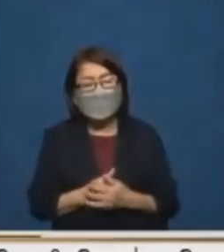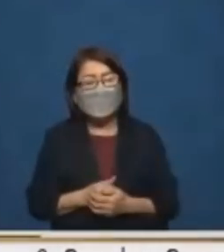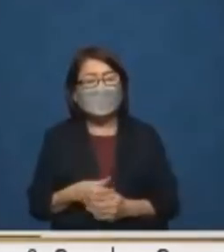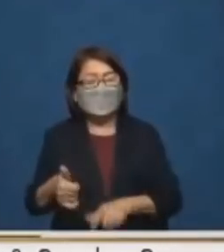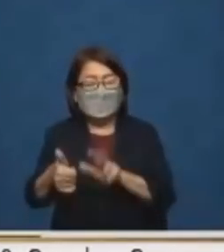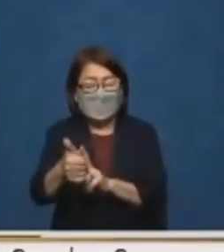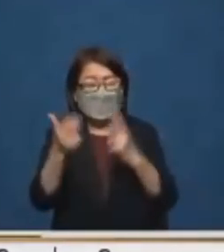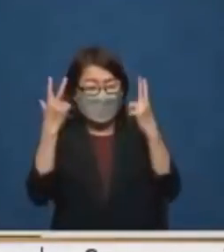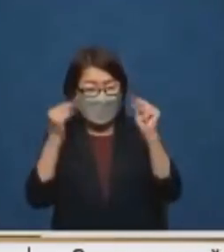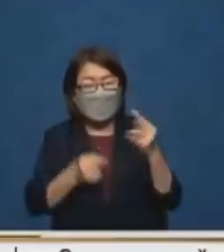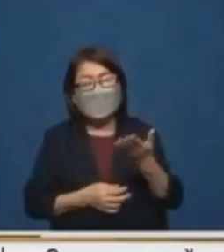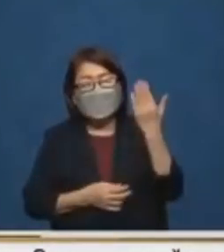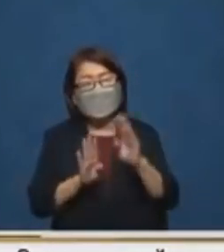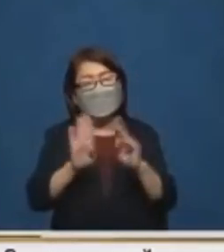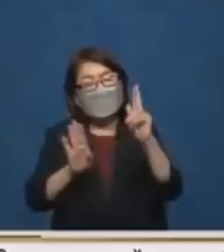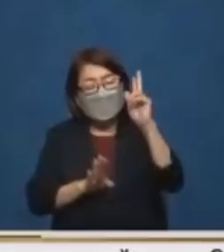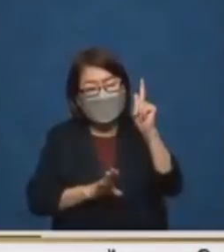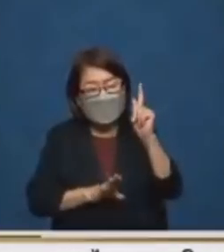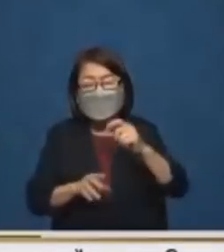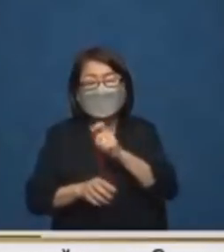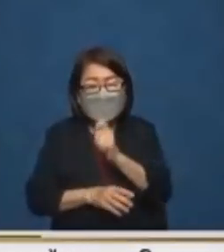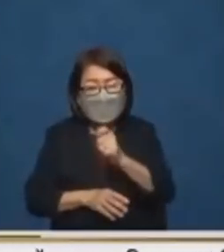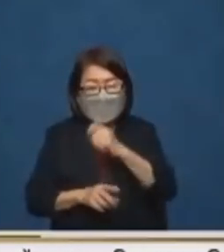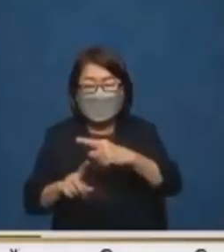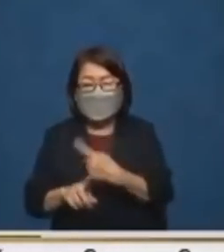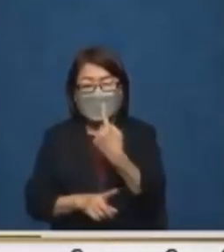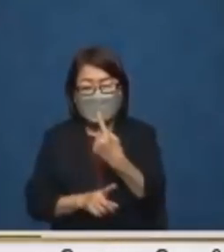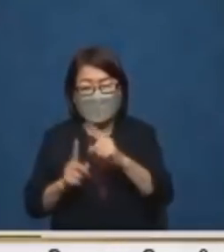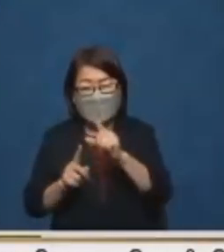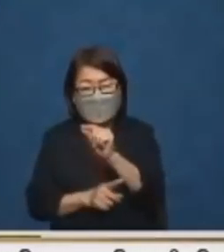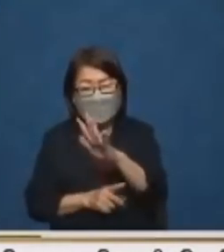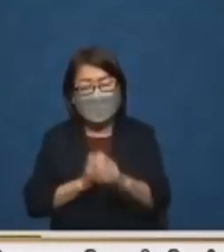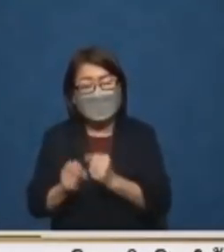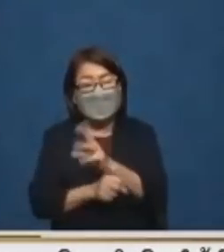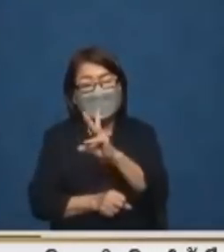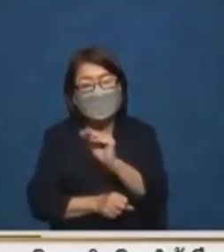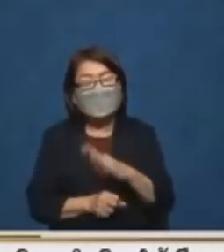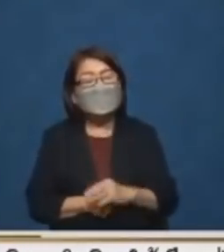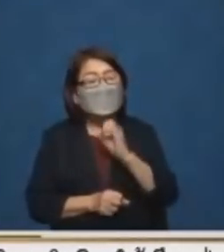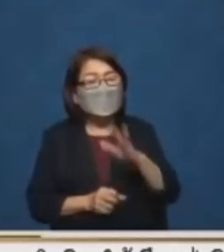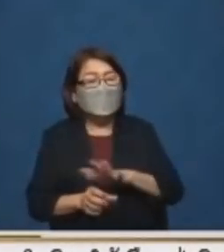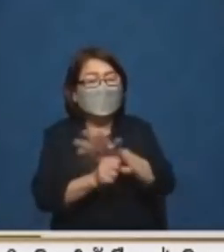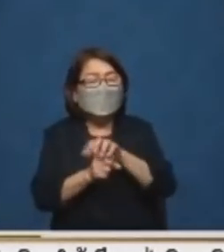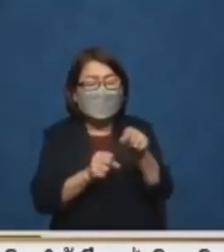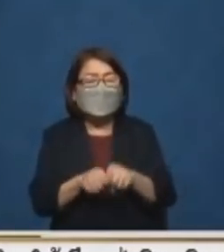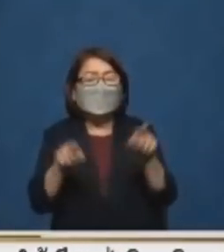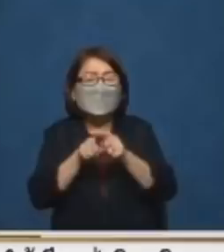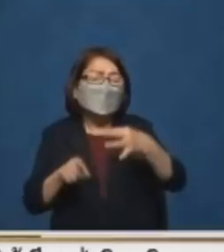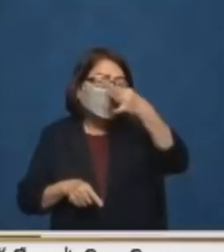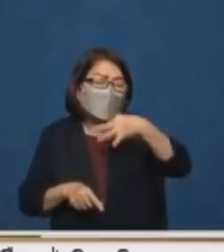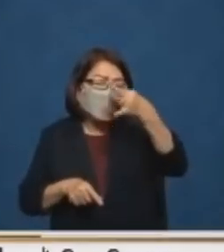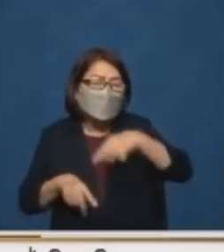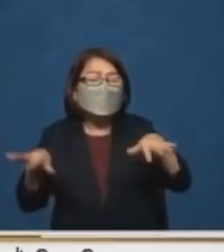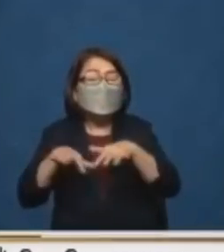ิเคยให้สัมภาณวัที่ 25 ม. ค. 2,264 ว่าโวิดเป็นเพียงไ้หวธรมดาธร